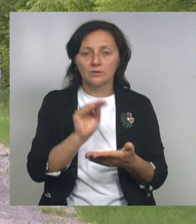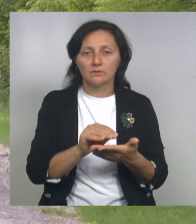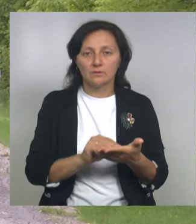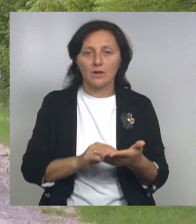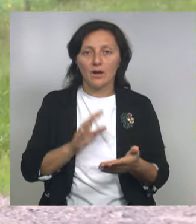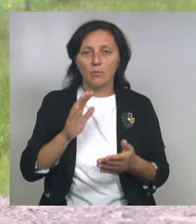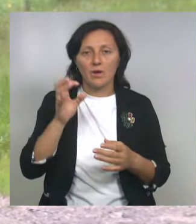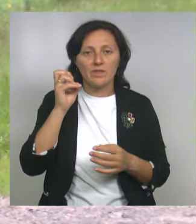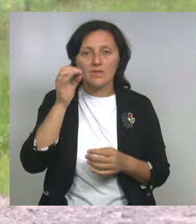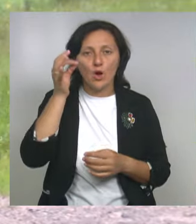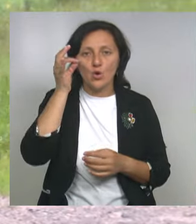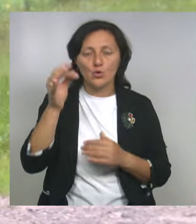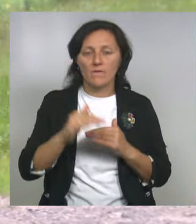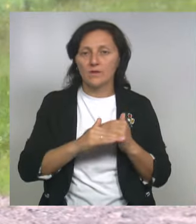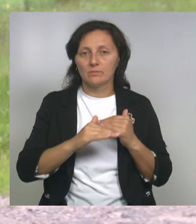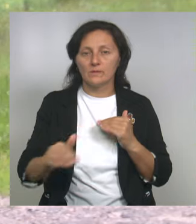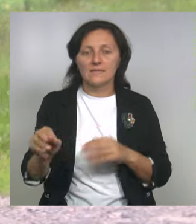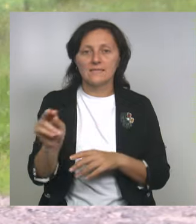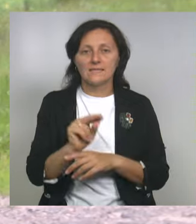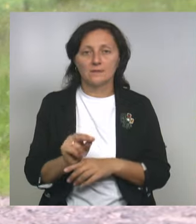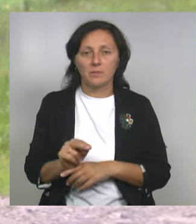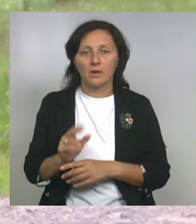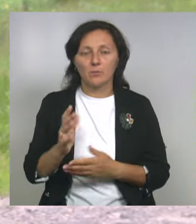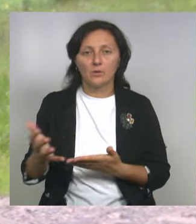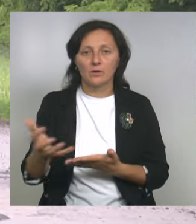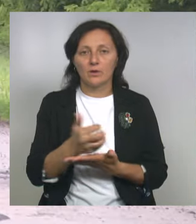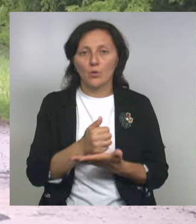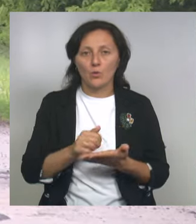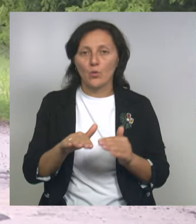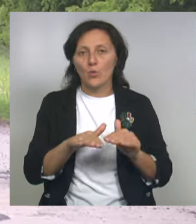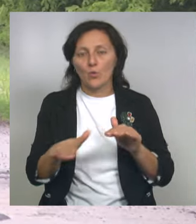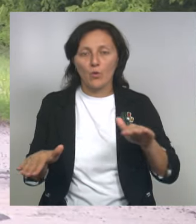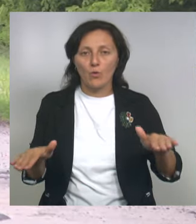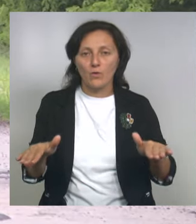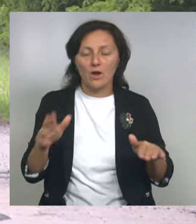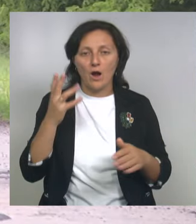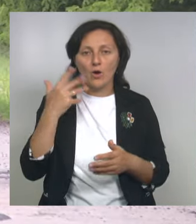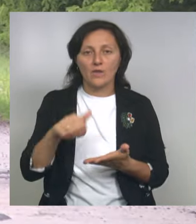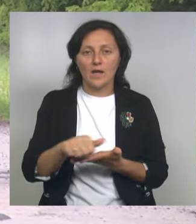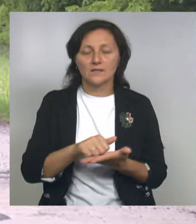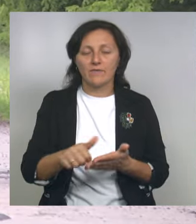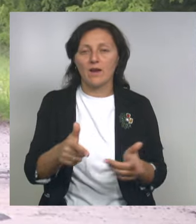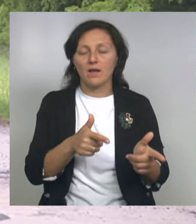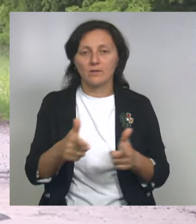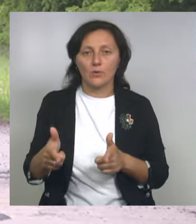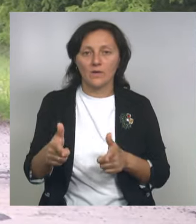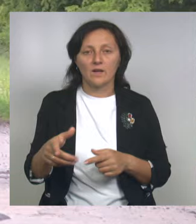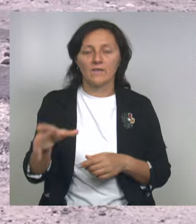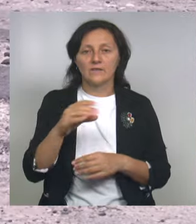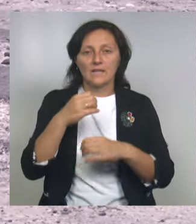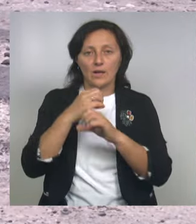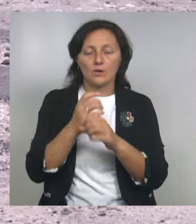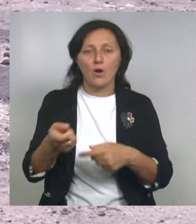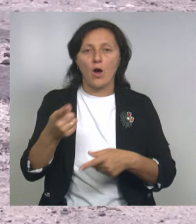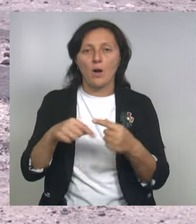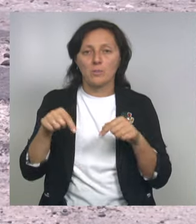ликвидируют неровности, исправят их с учетом поперечных и продольных уклонов. И даже когда с асфальтом закончат, геодезисты вернутся сюда вновь